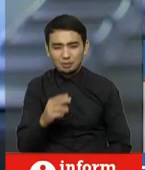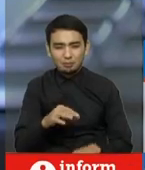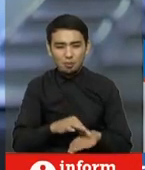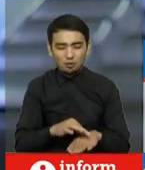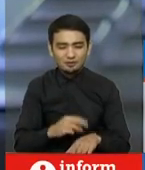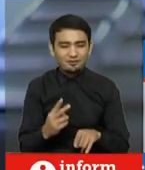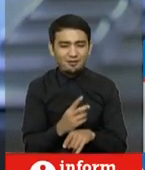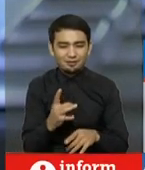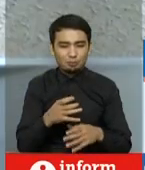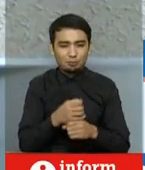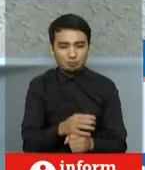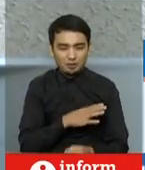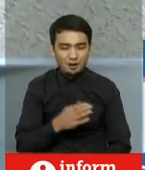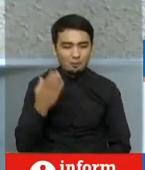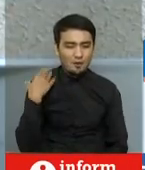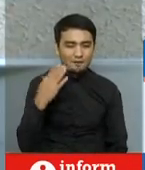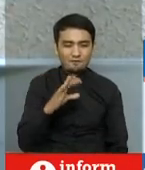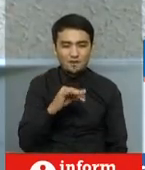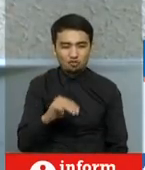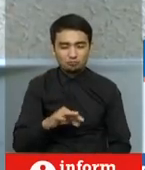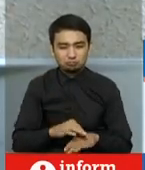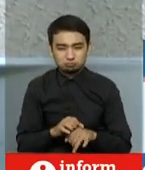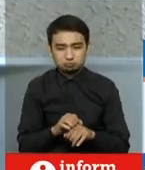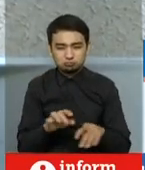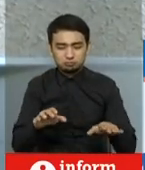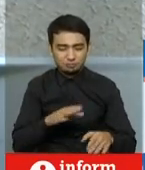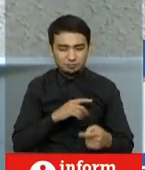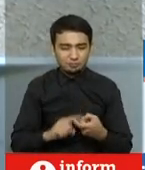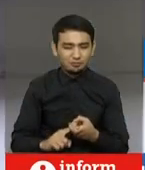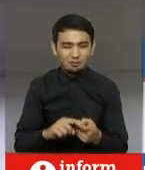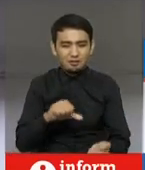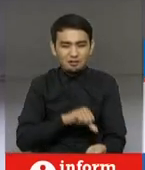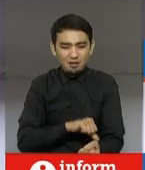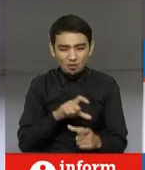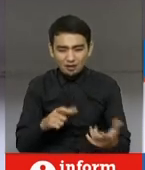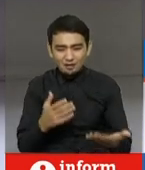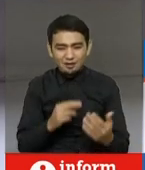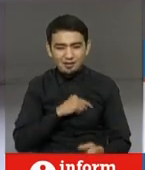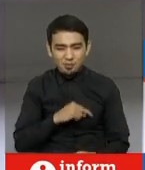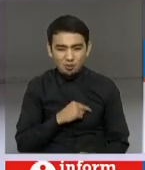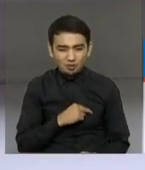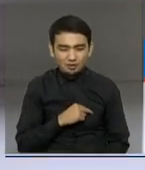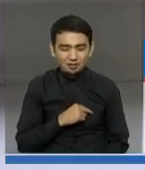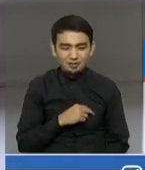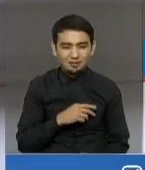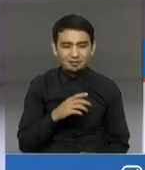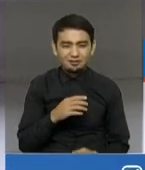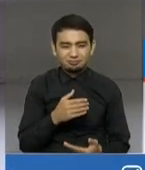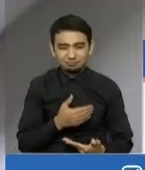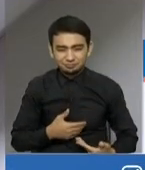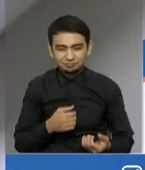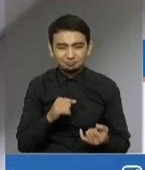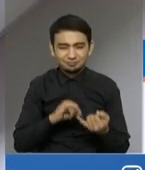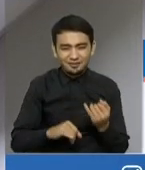снизилась в 2 раза. Если раньше ВИЧ распространялся в основном среди потребителей наркотиков и работников нелегальной секс-индустрии,